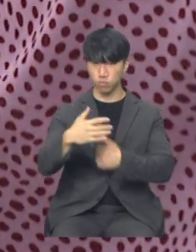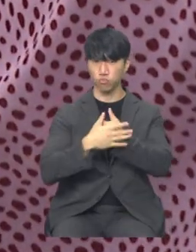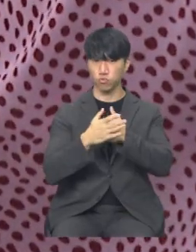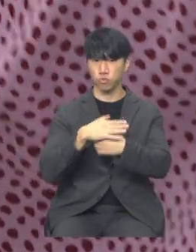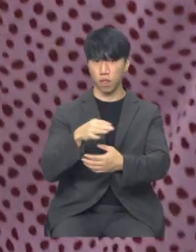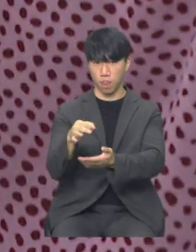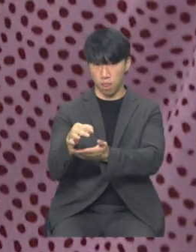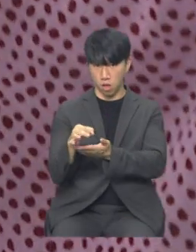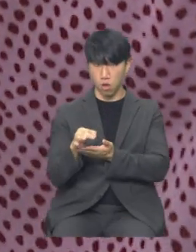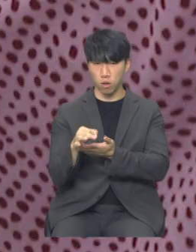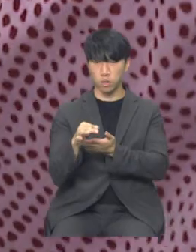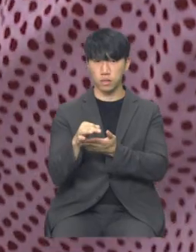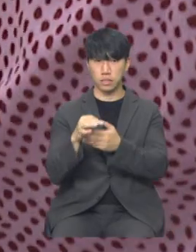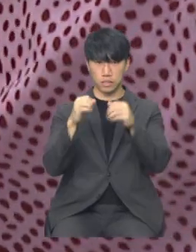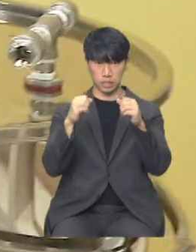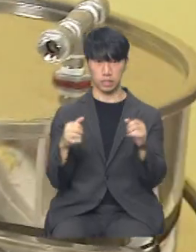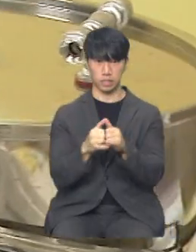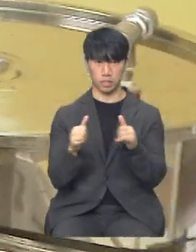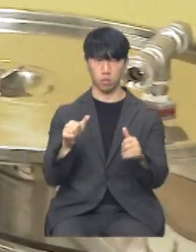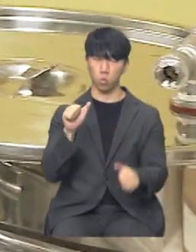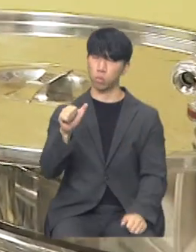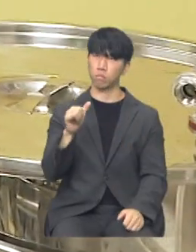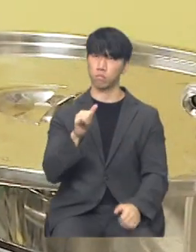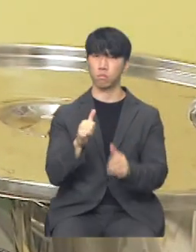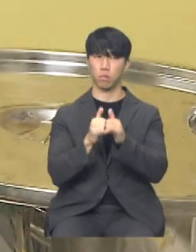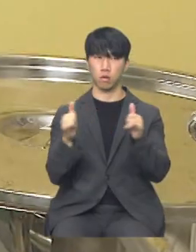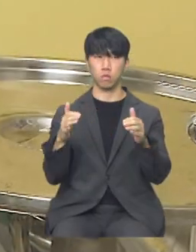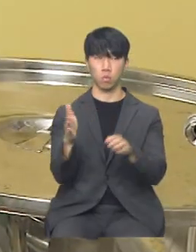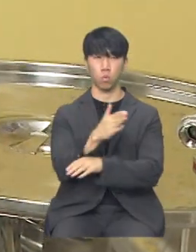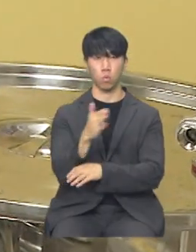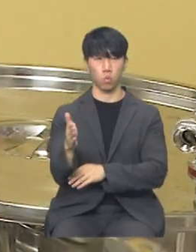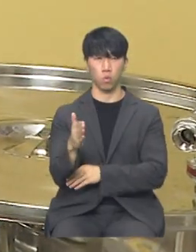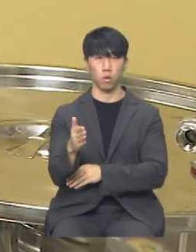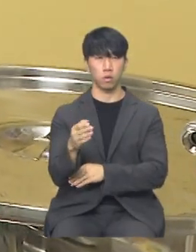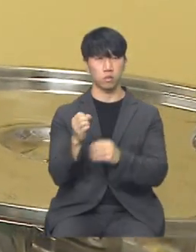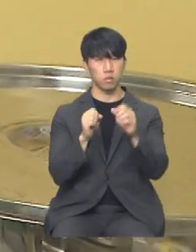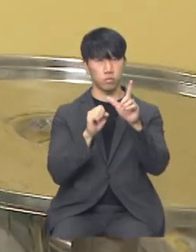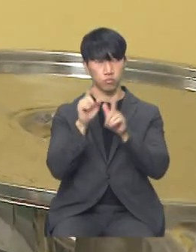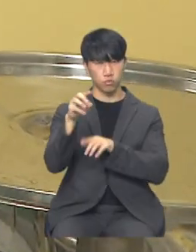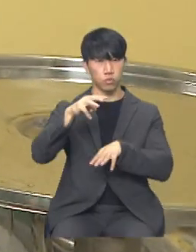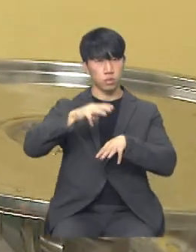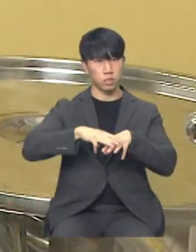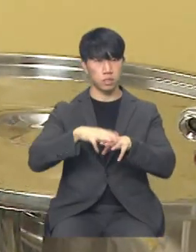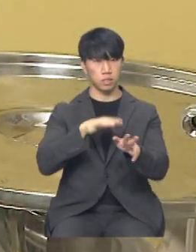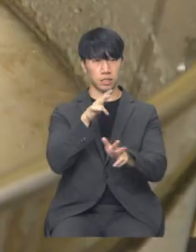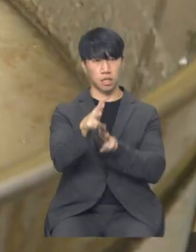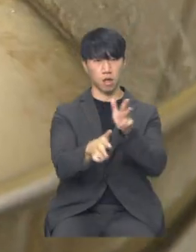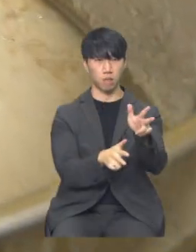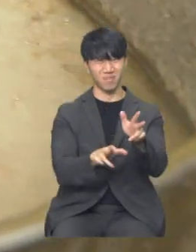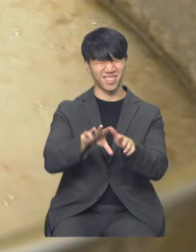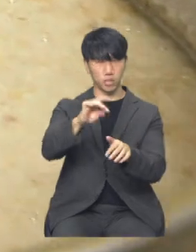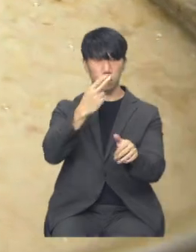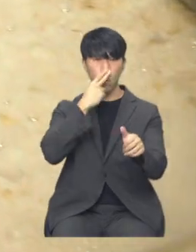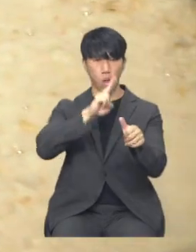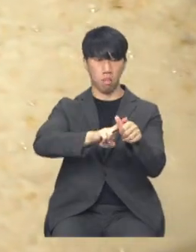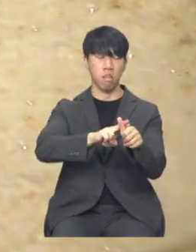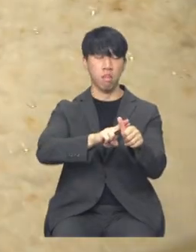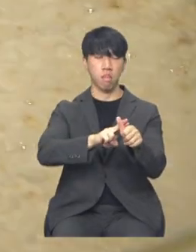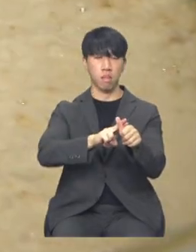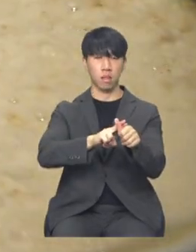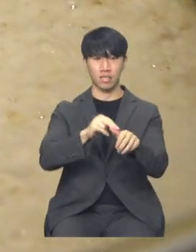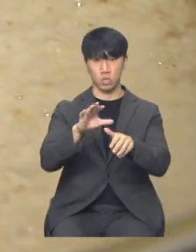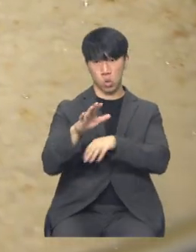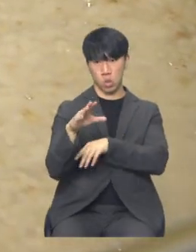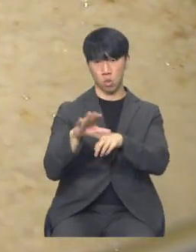정착하는 귀농귀촌 인구는 50여 명. 대부분 농사나 사업에 처음 도전하고 있습니다. 취농인구 유입을